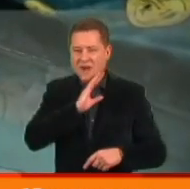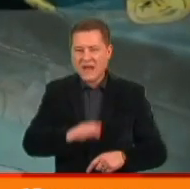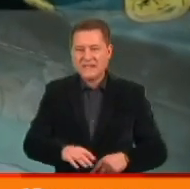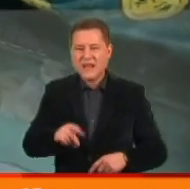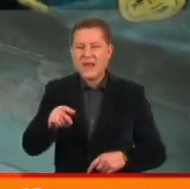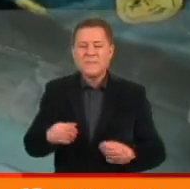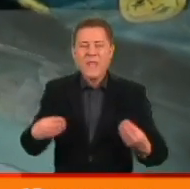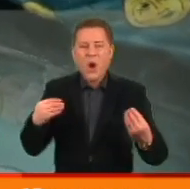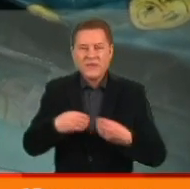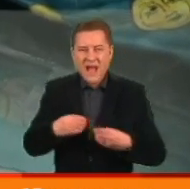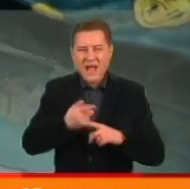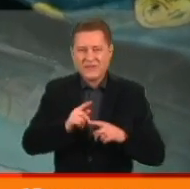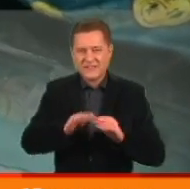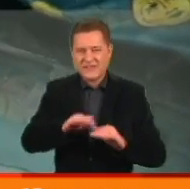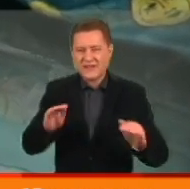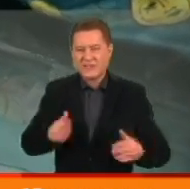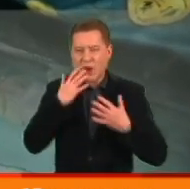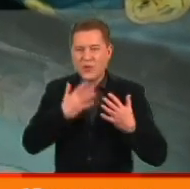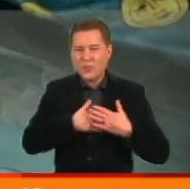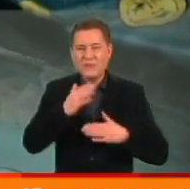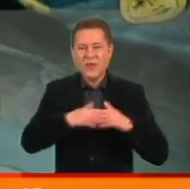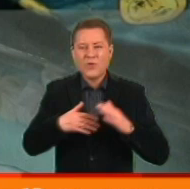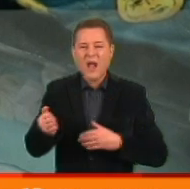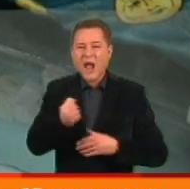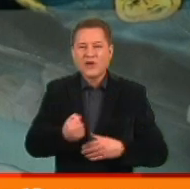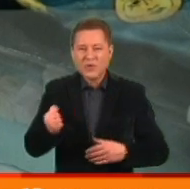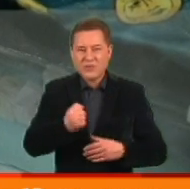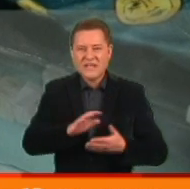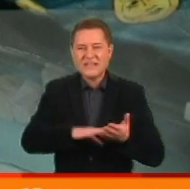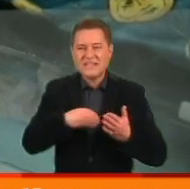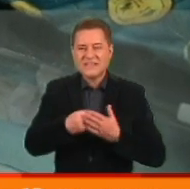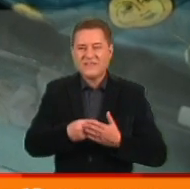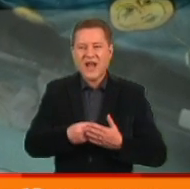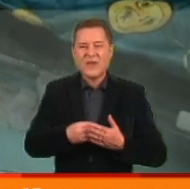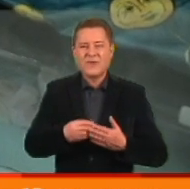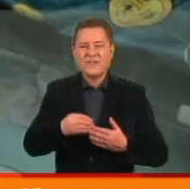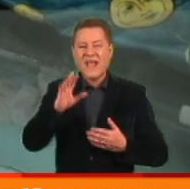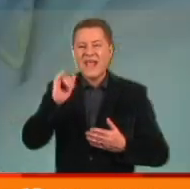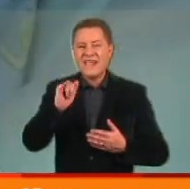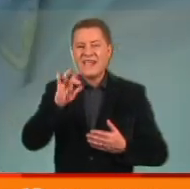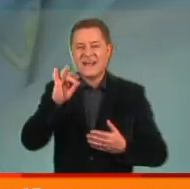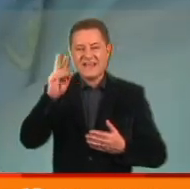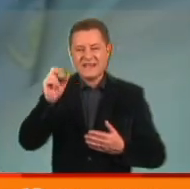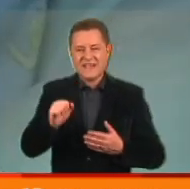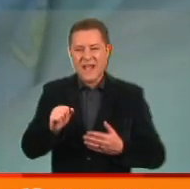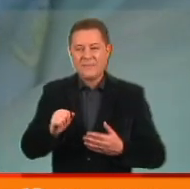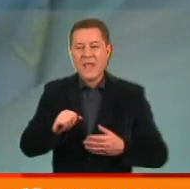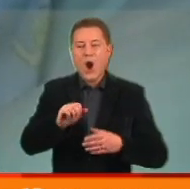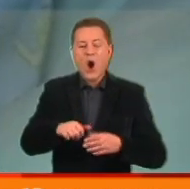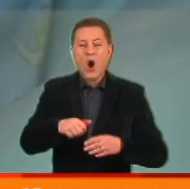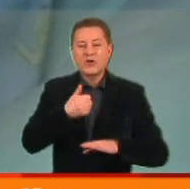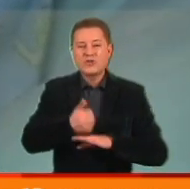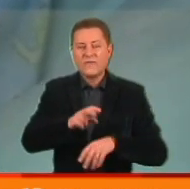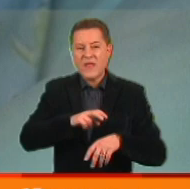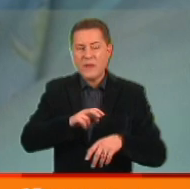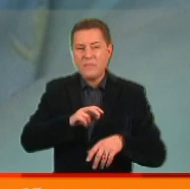їх одягають, цих діточок, вони їх люблять, на руках носять і називають. Цю називали, по-моєму, Іринкою, як мені здається. Основні патології